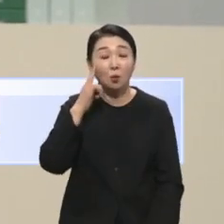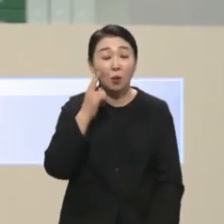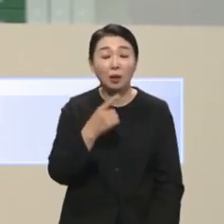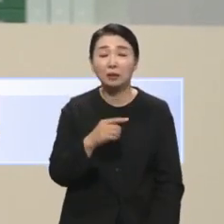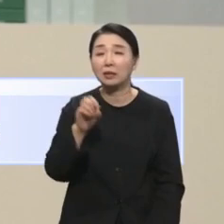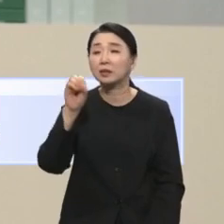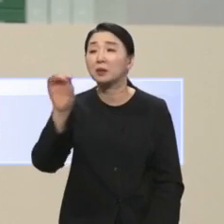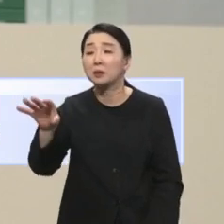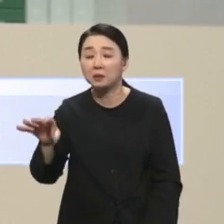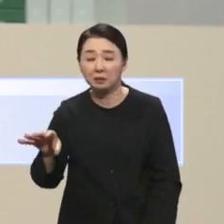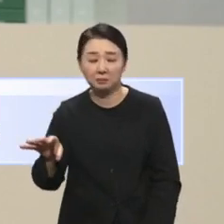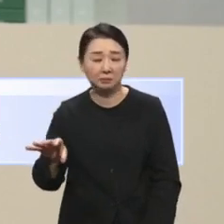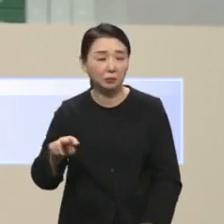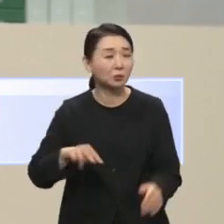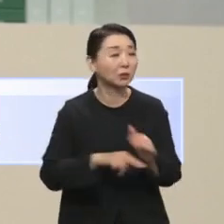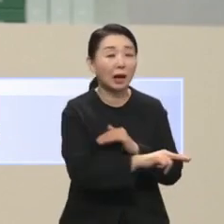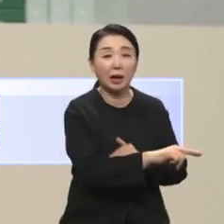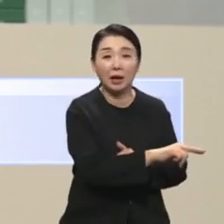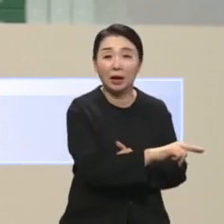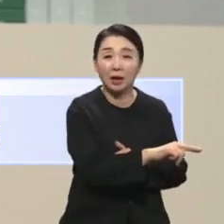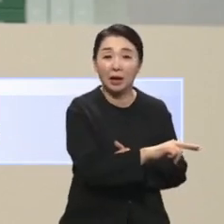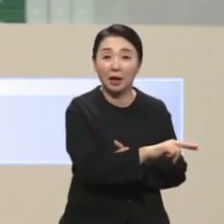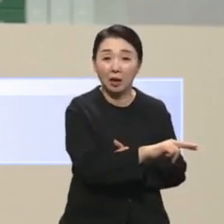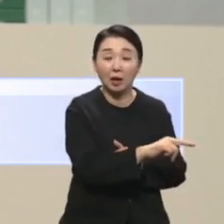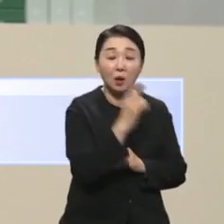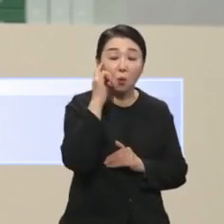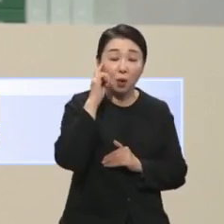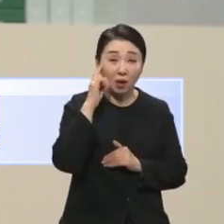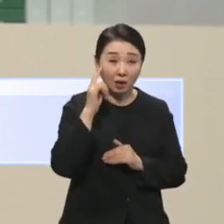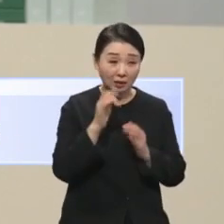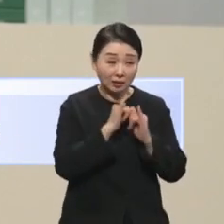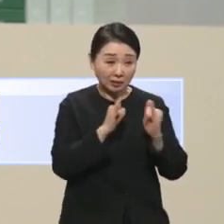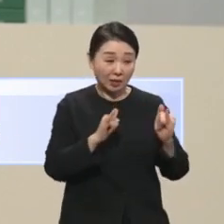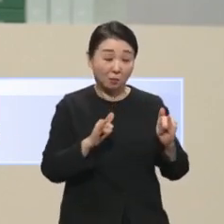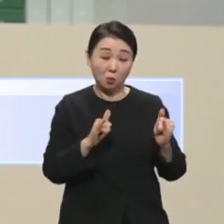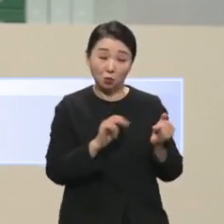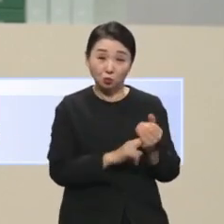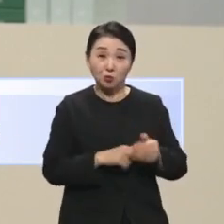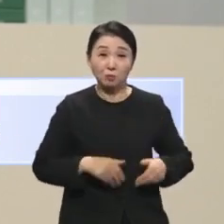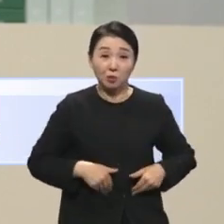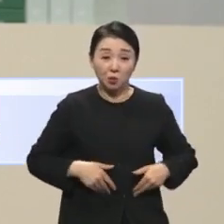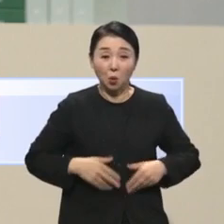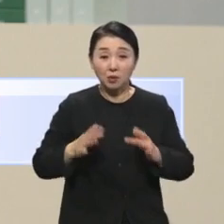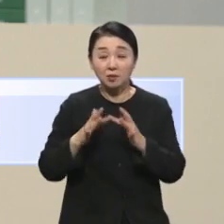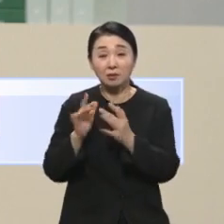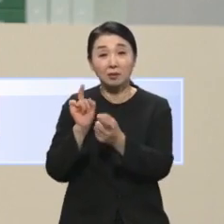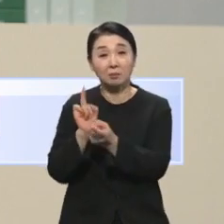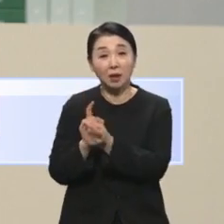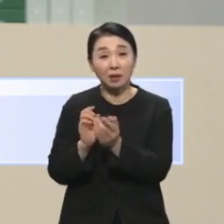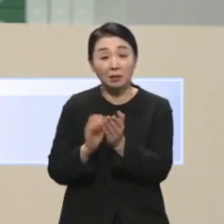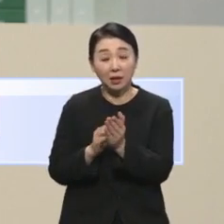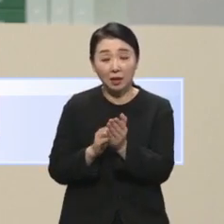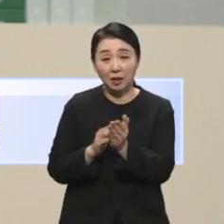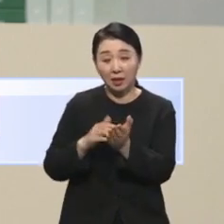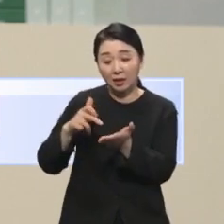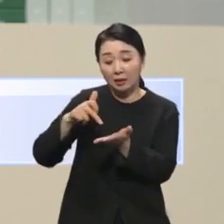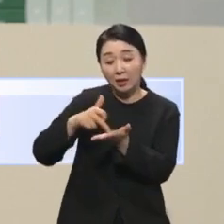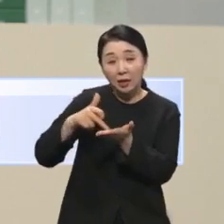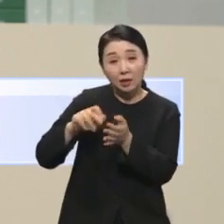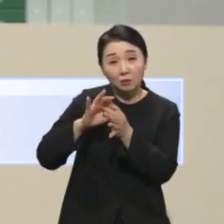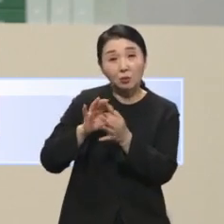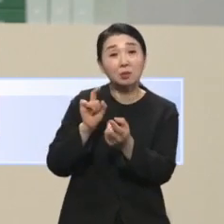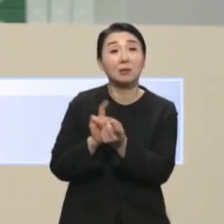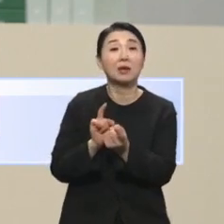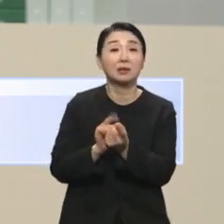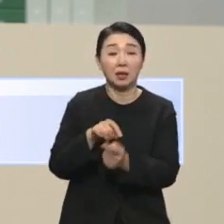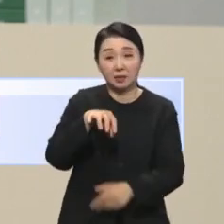이와 같은 정체성을 다 숨겨야 되니까 인터넷에서 만나거나 아니면에 텔레그램을 통해서 만나거나 또는